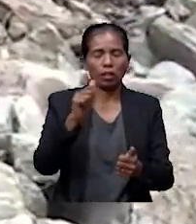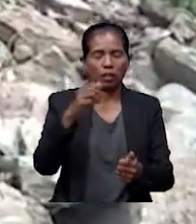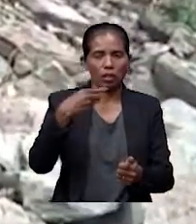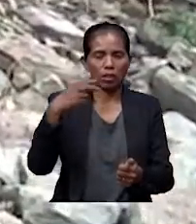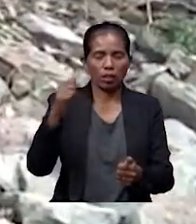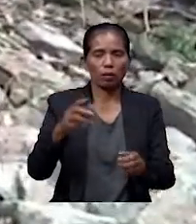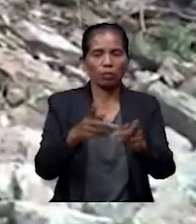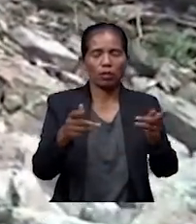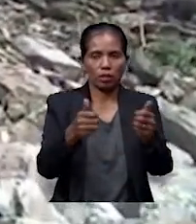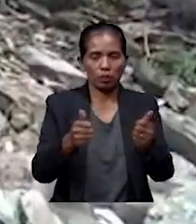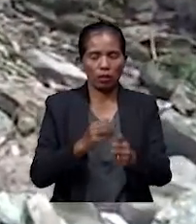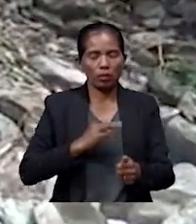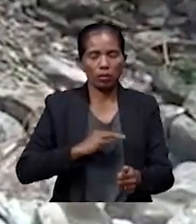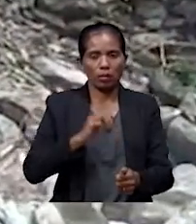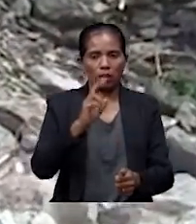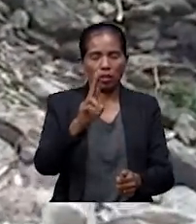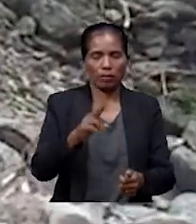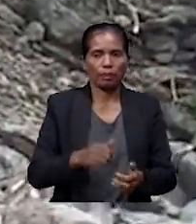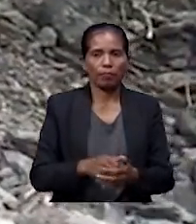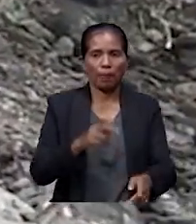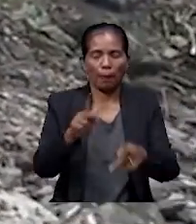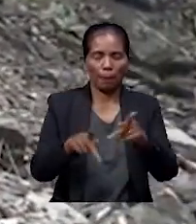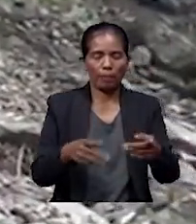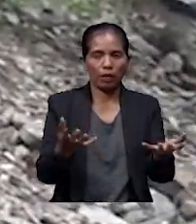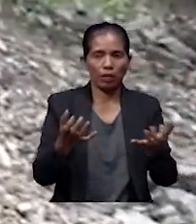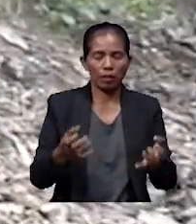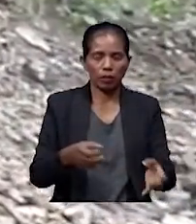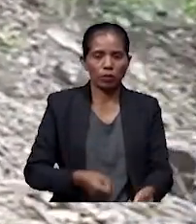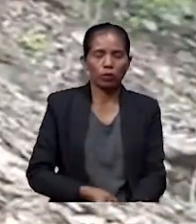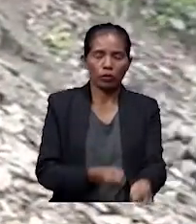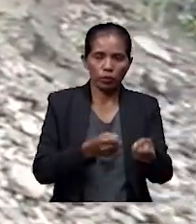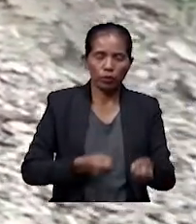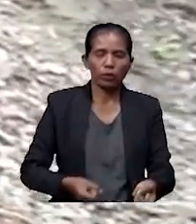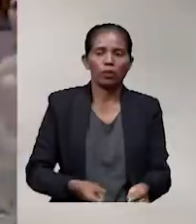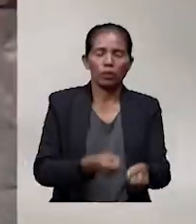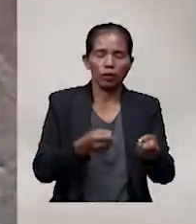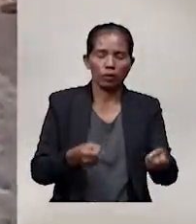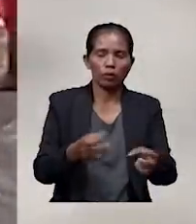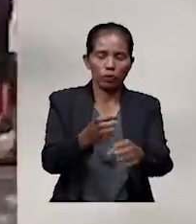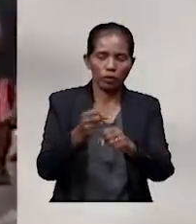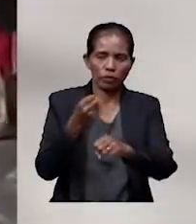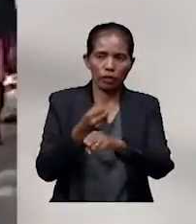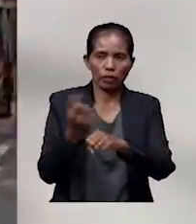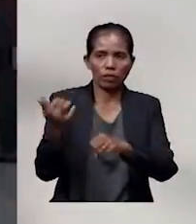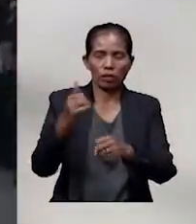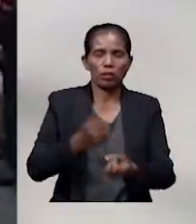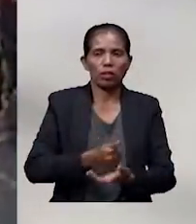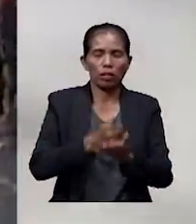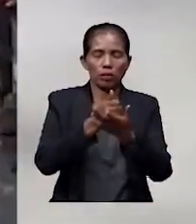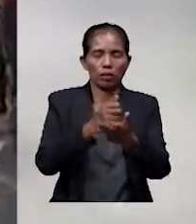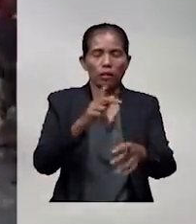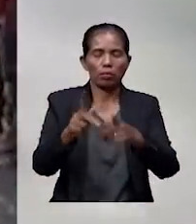administrativo Aileu Vila, município Aileu. Komunidade iniciativa Sururai no dudu fatuk nebe taka estrada laran, ho di fasilita